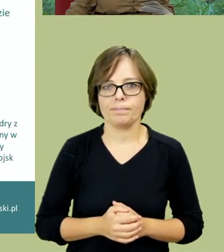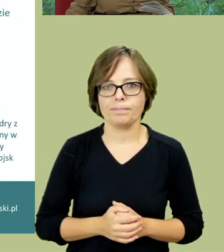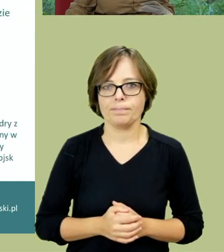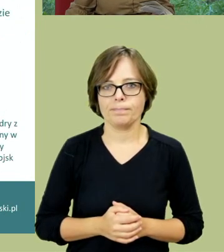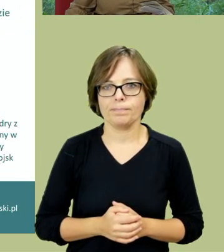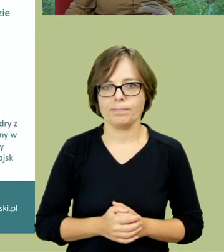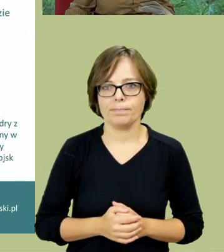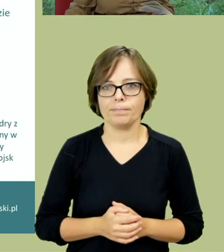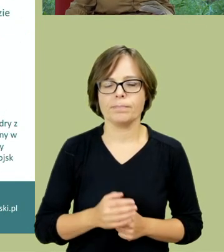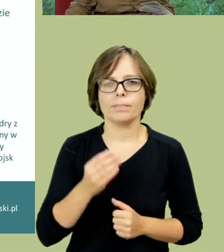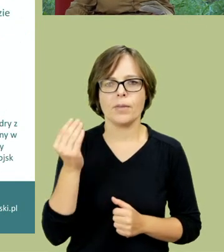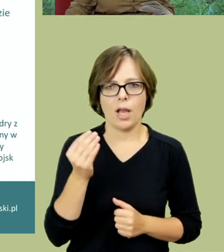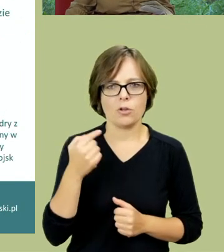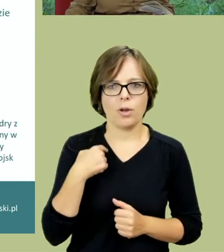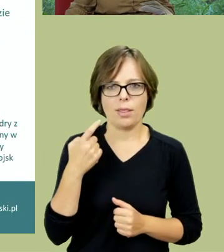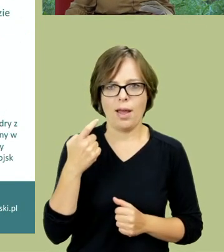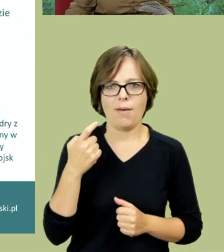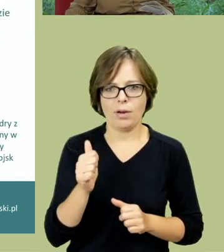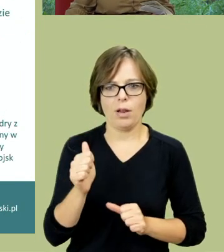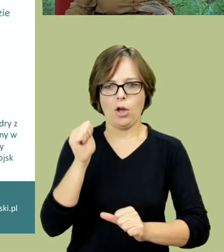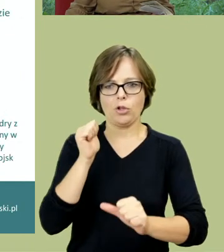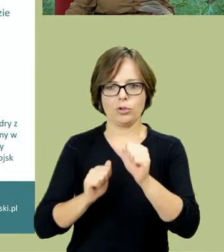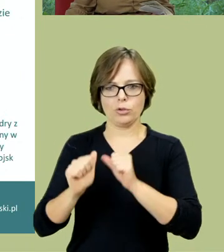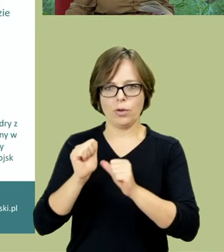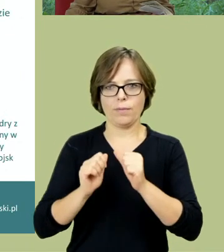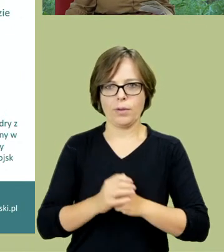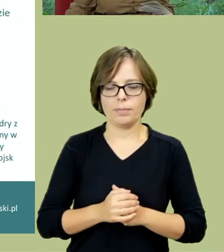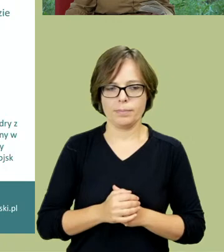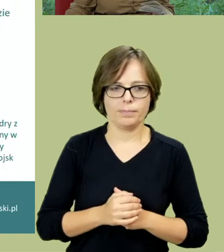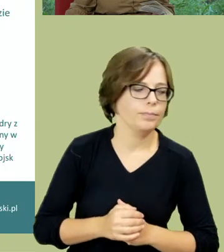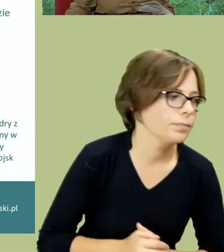jeszcze na chwilę cofnę. Rok